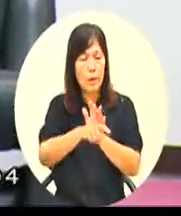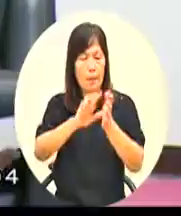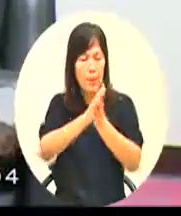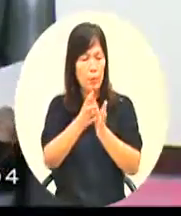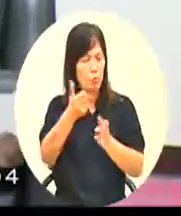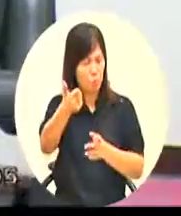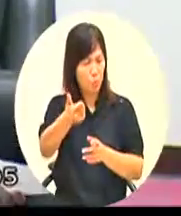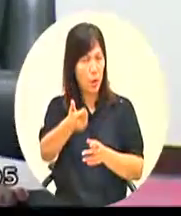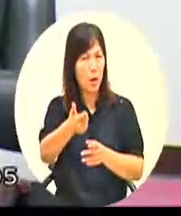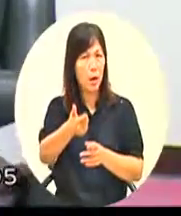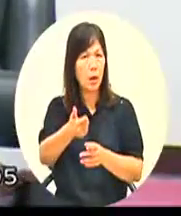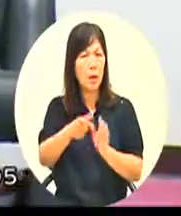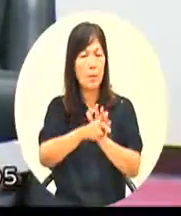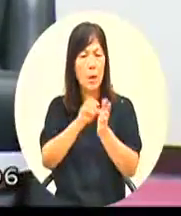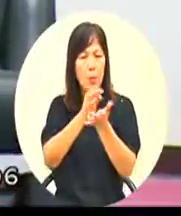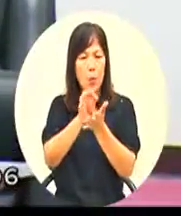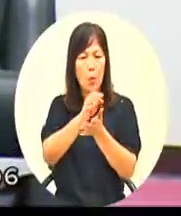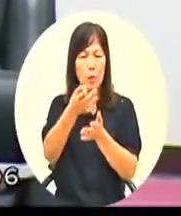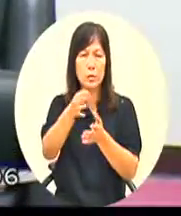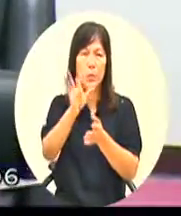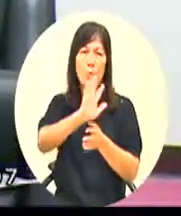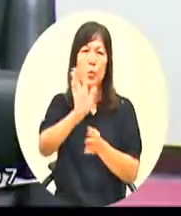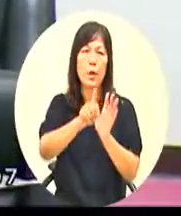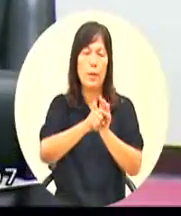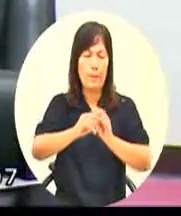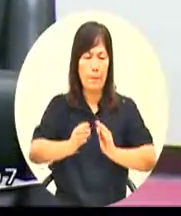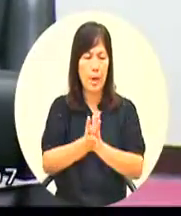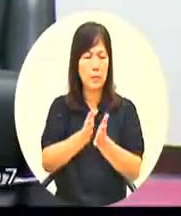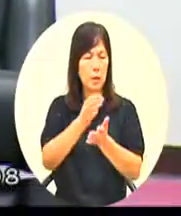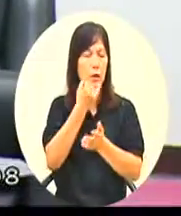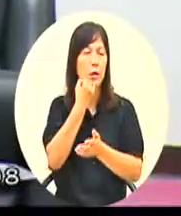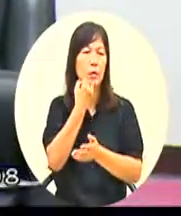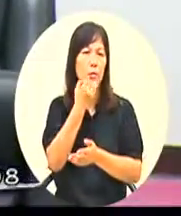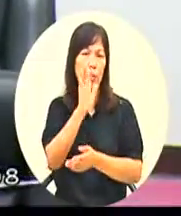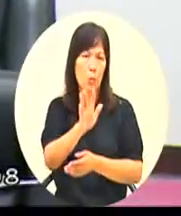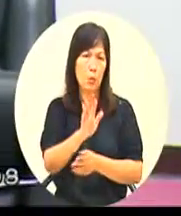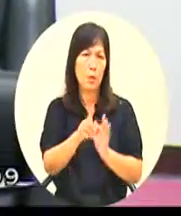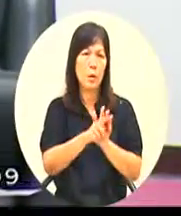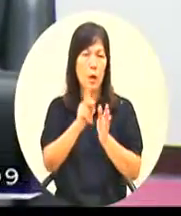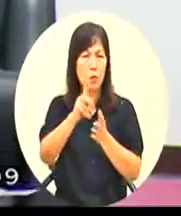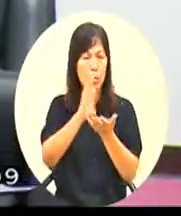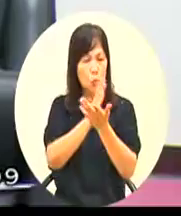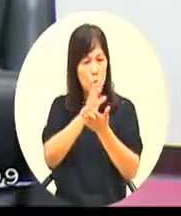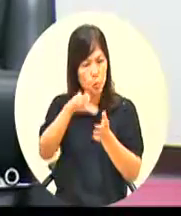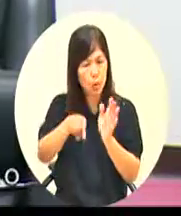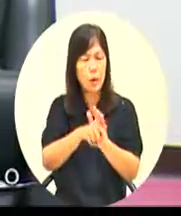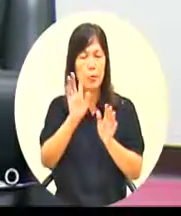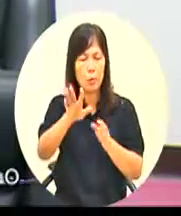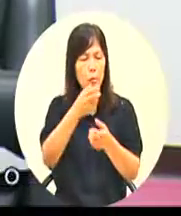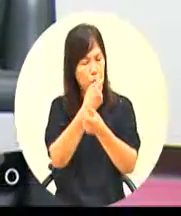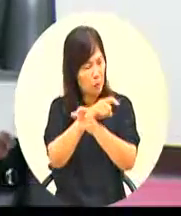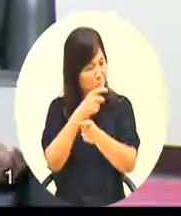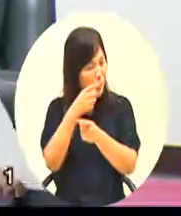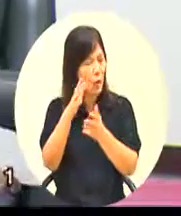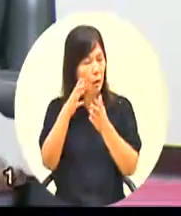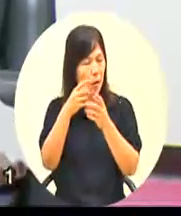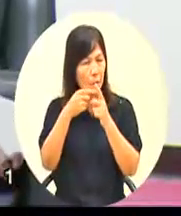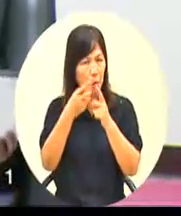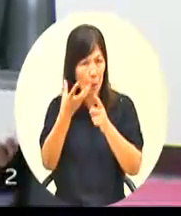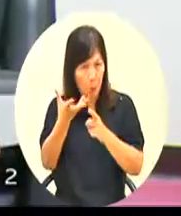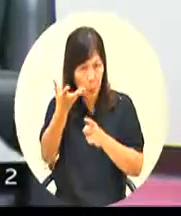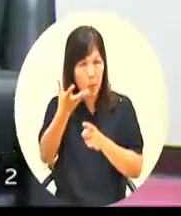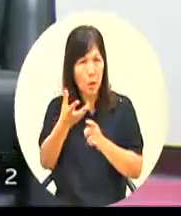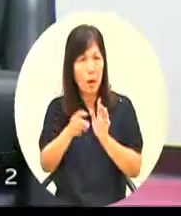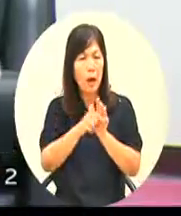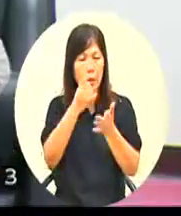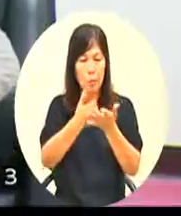现成，不用花钱马上可以使用的一个图书馆。那现在很多要考公务人员，或者是现在